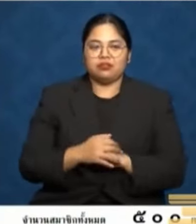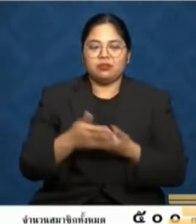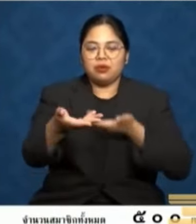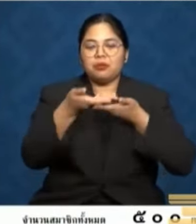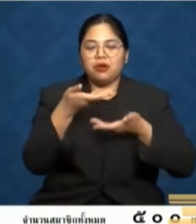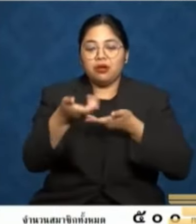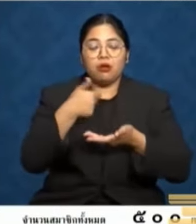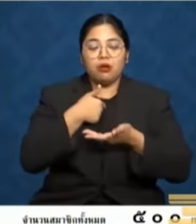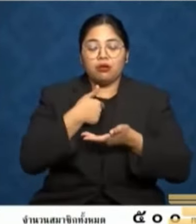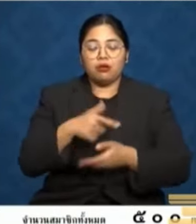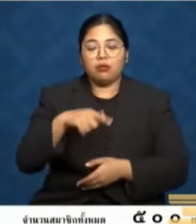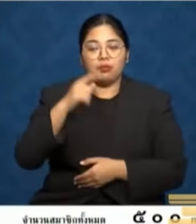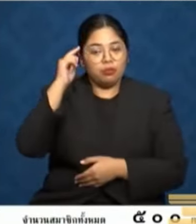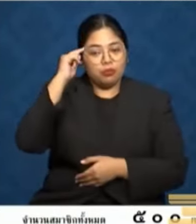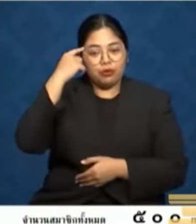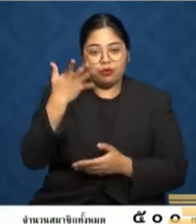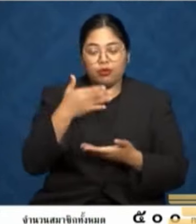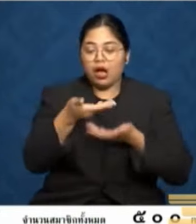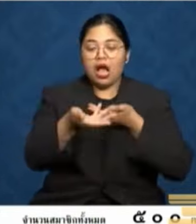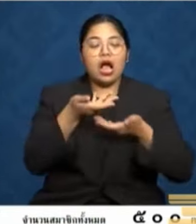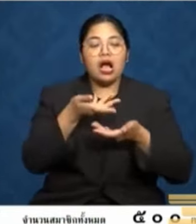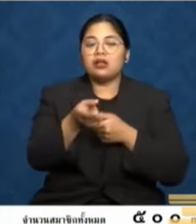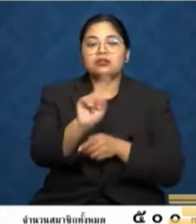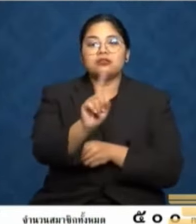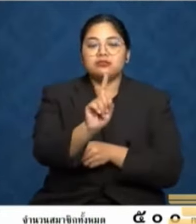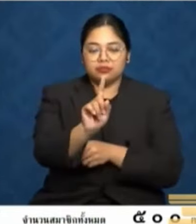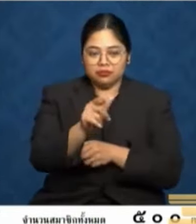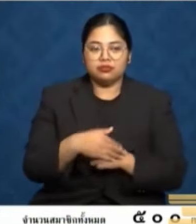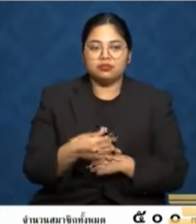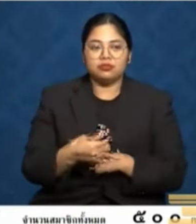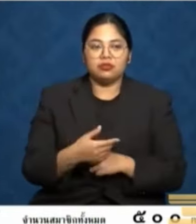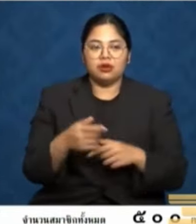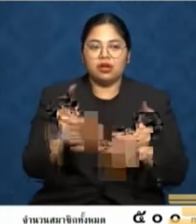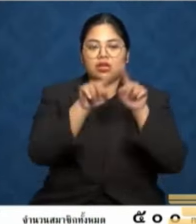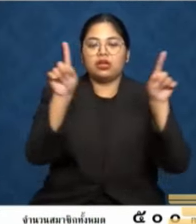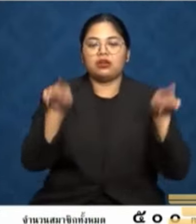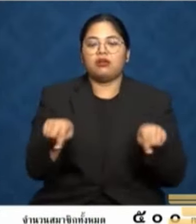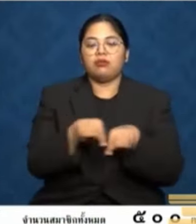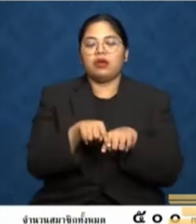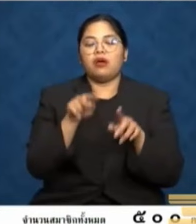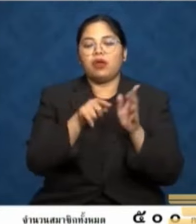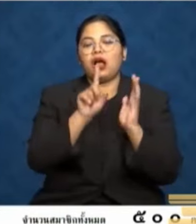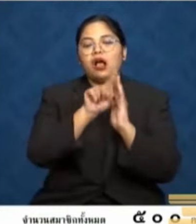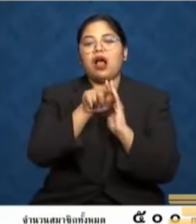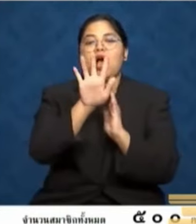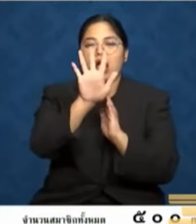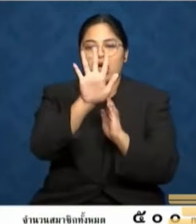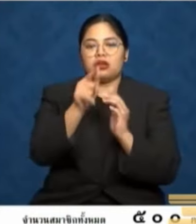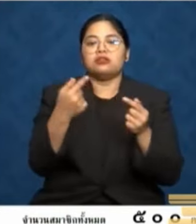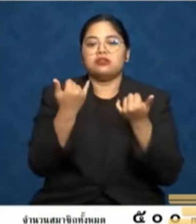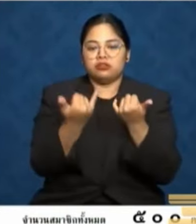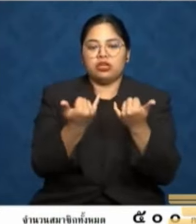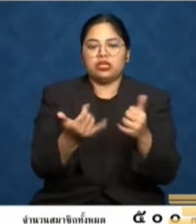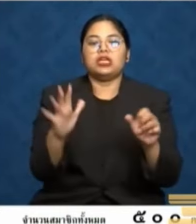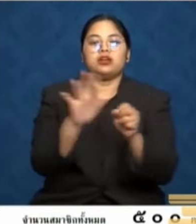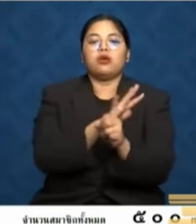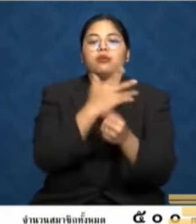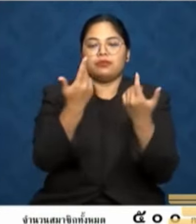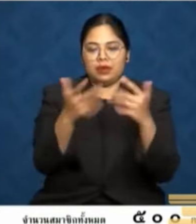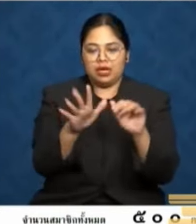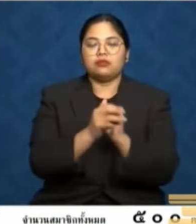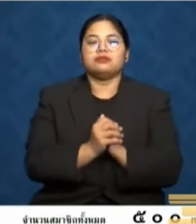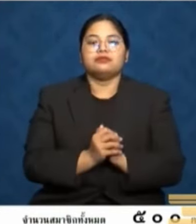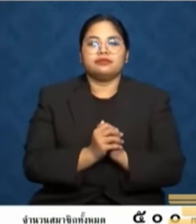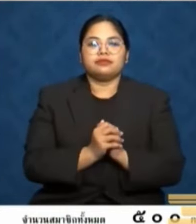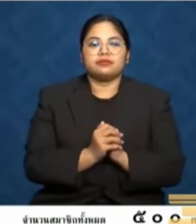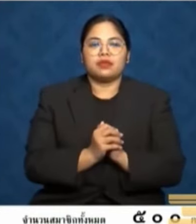เองก็ยังไม่รู้นะครับว่าท่านจะหารืออย่างไรเนี่ยได้หารือในกรอบระยะเวลา 5นาทีบัดนี้ครบ 5นาทีแล้วครับฉะนั้น